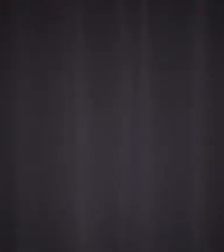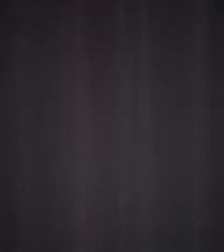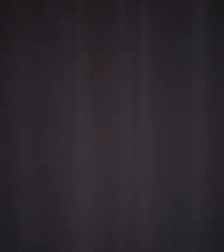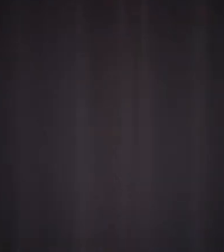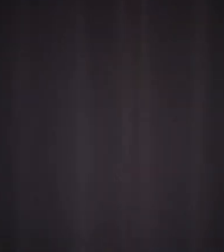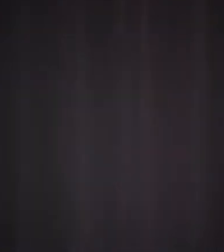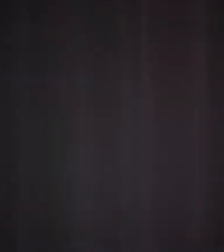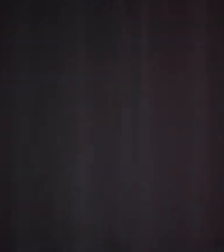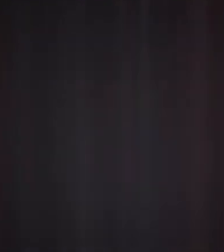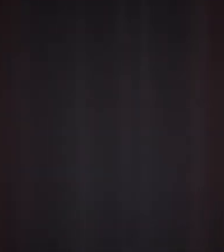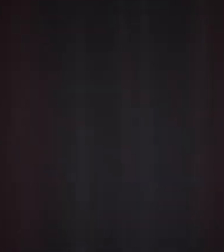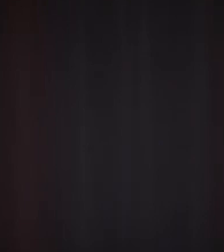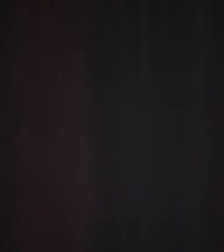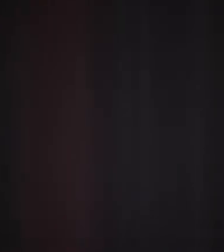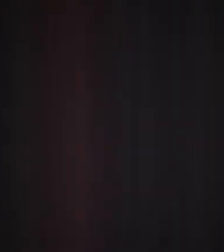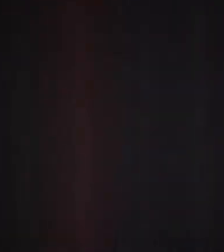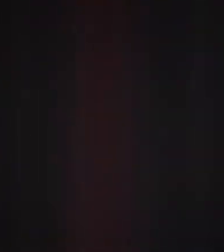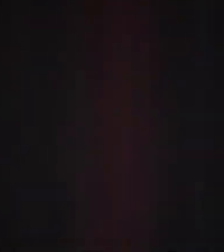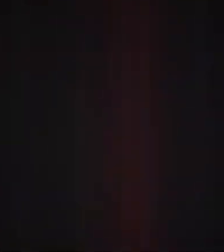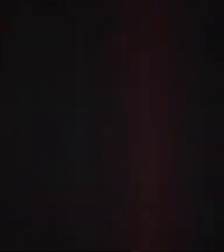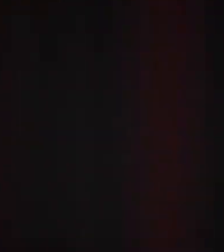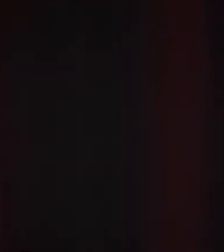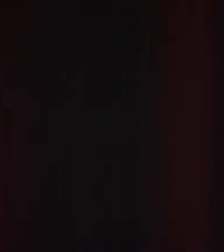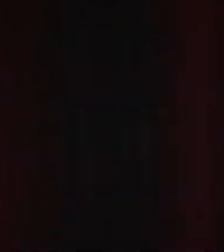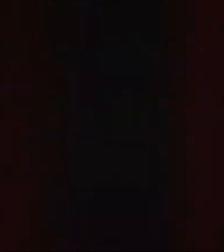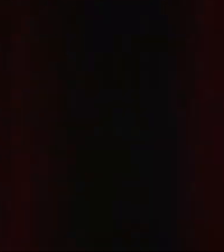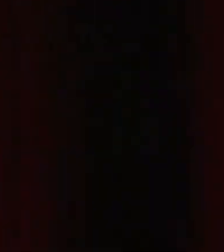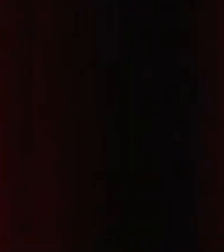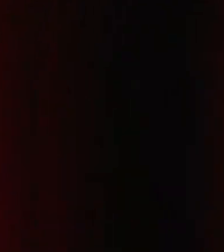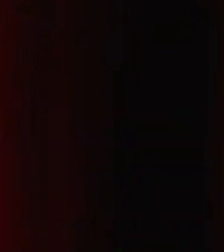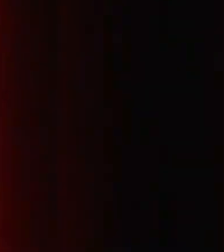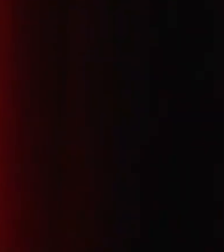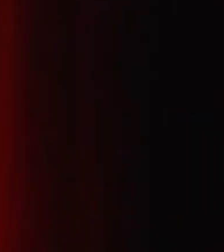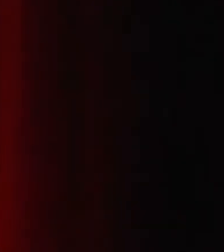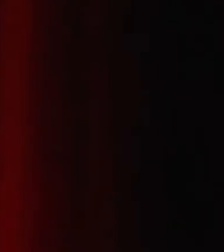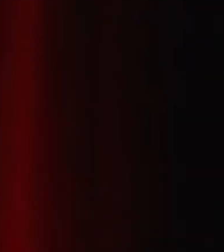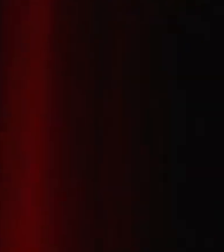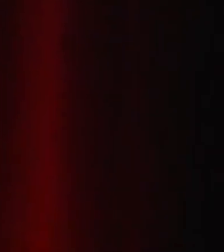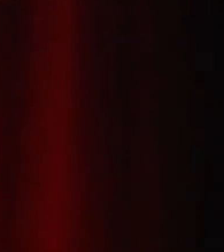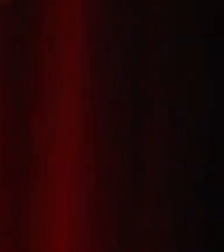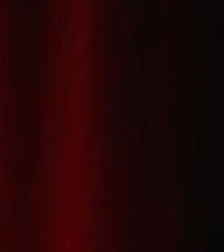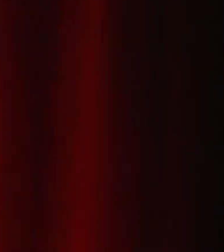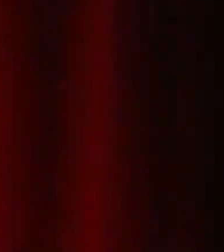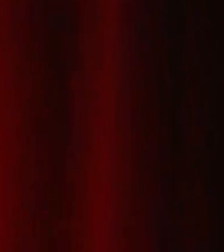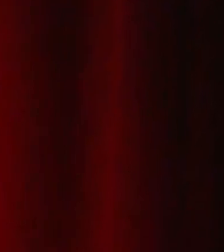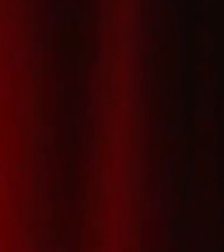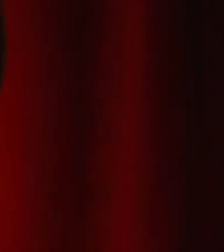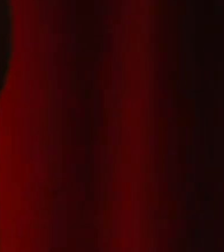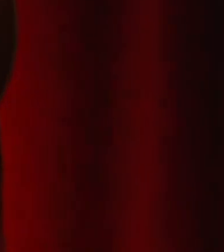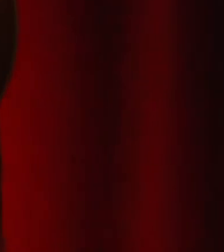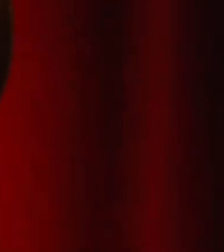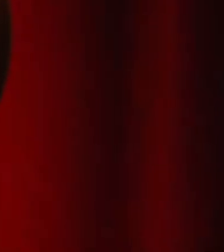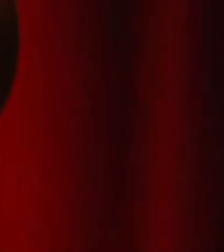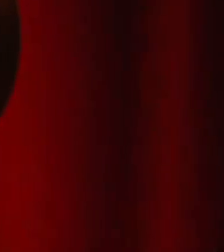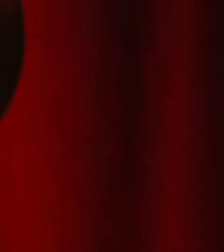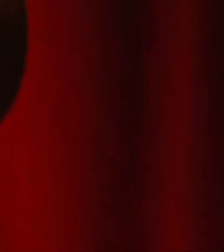Backseat ride in the cab you're spinning and fading now. In your younger days you would